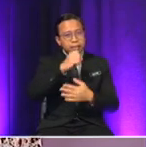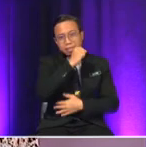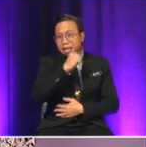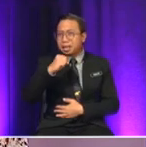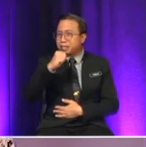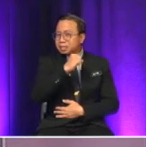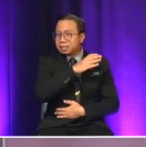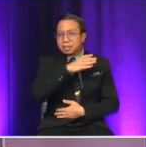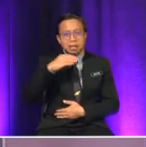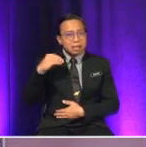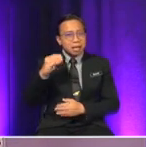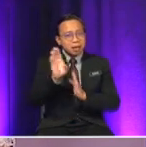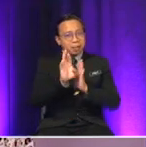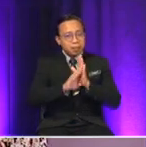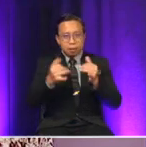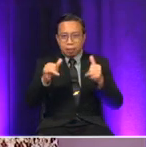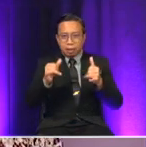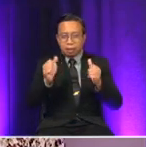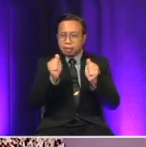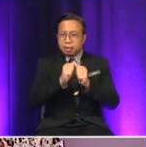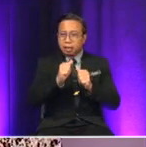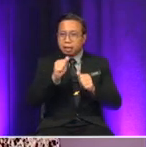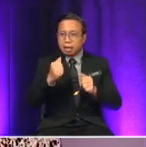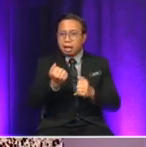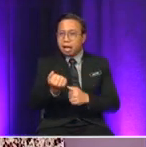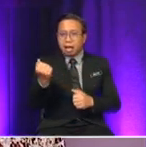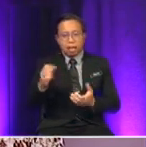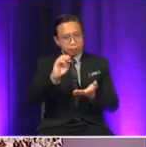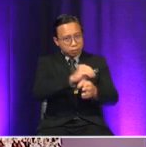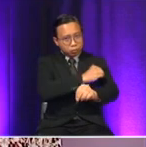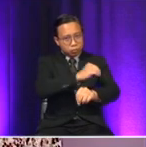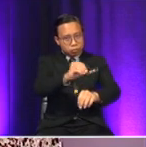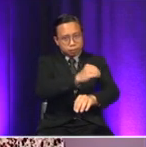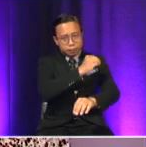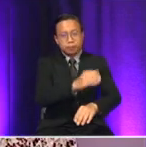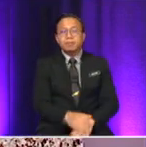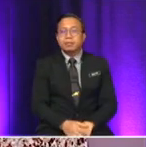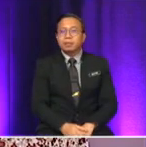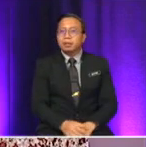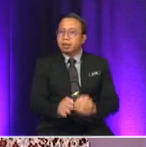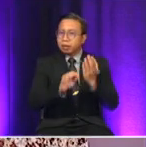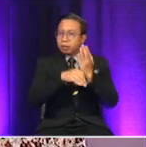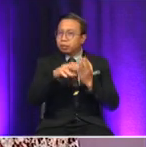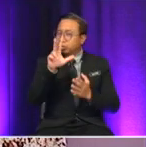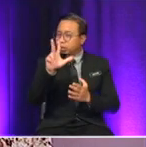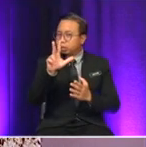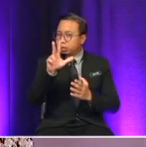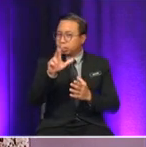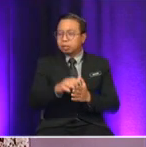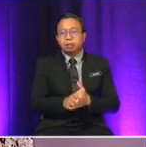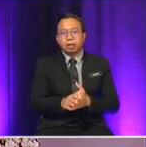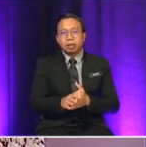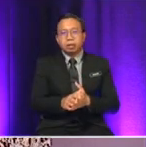juga bermain dengan alat muzik. Baik, kita teruskan dengan faktor yang ketiga yang mempengaruhi